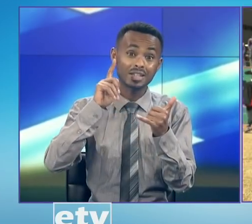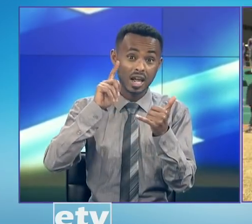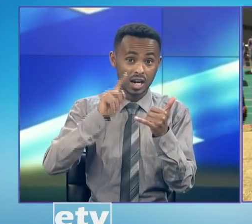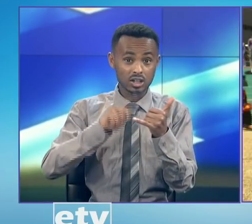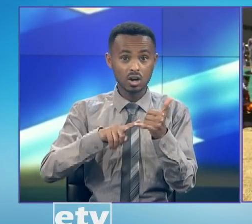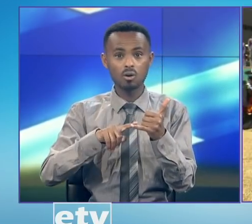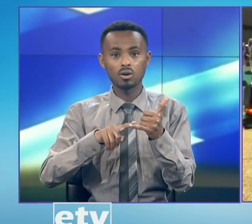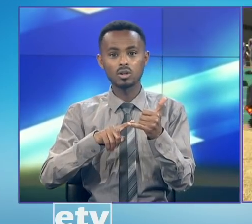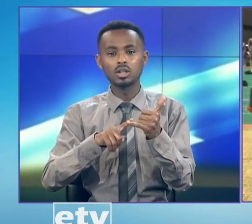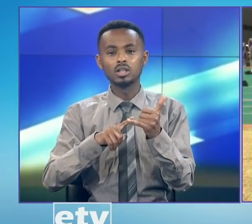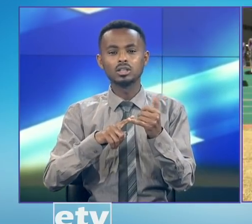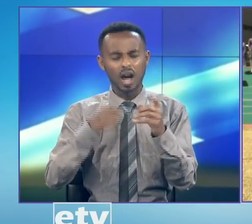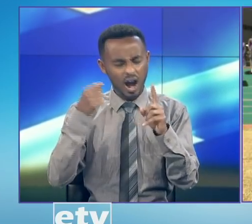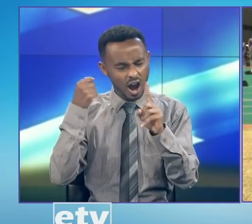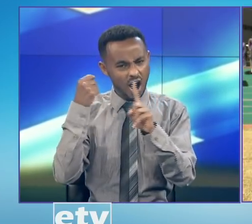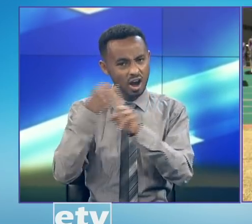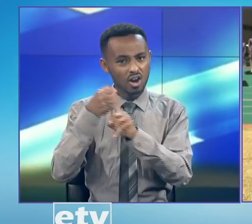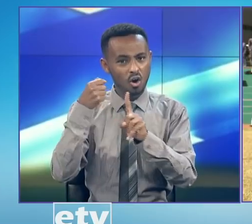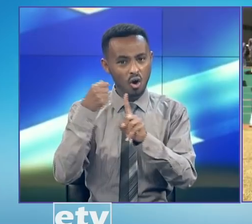መጨረሻው ታግሎ